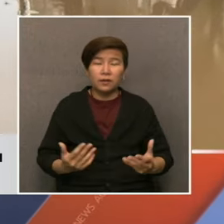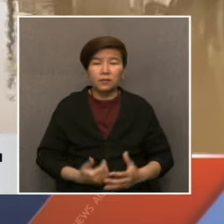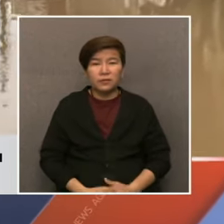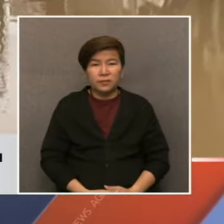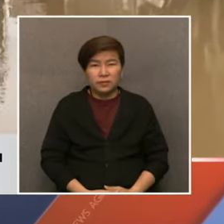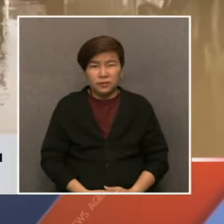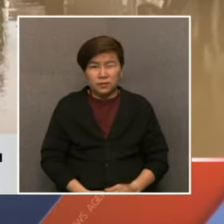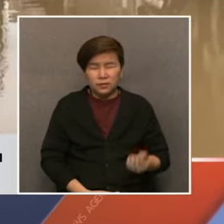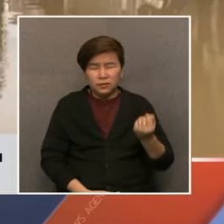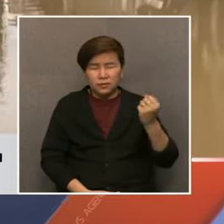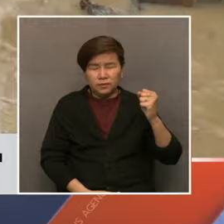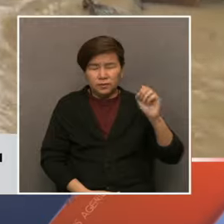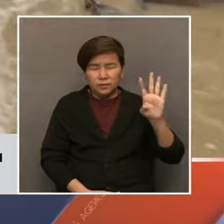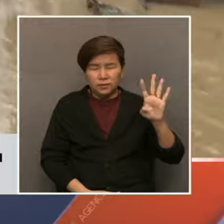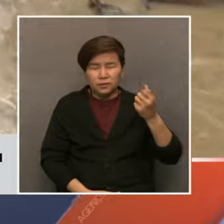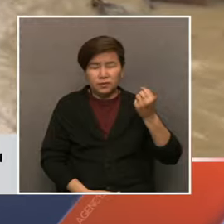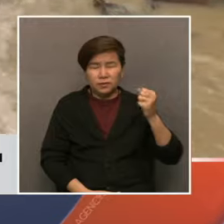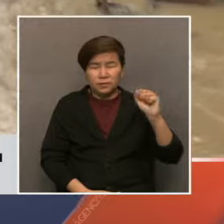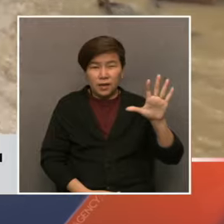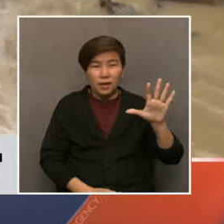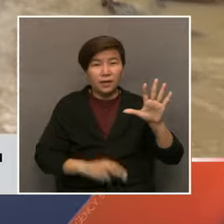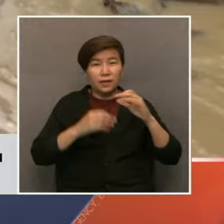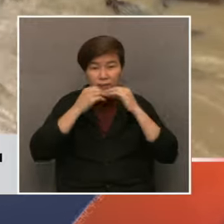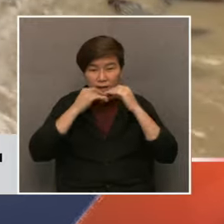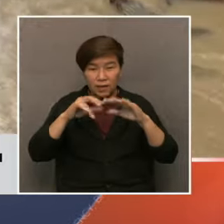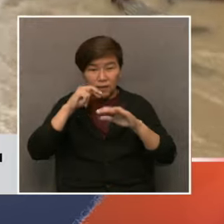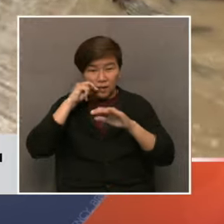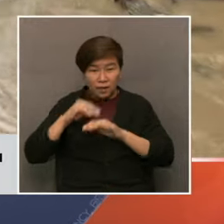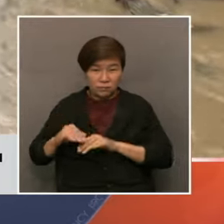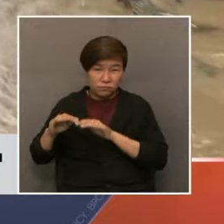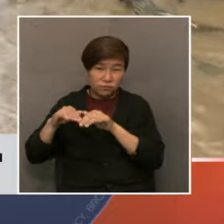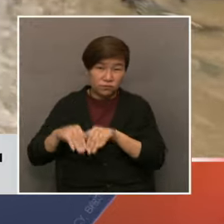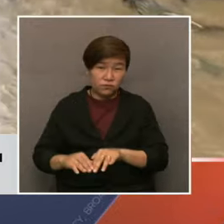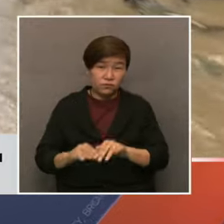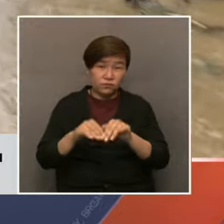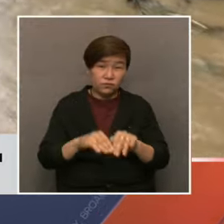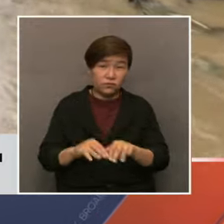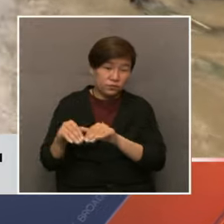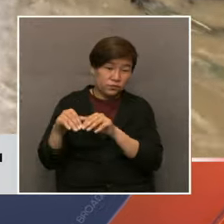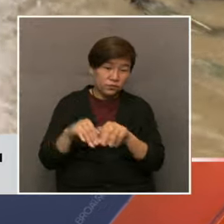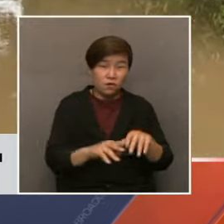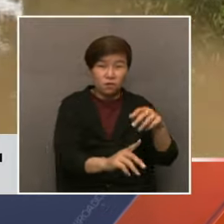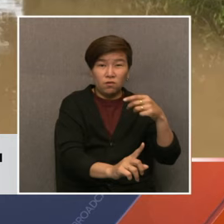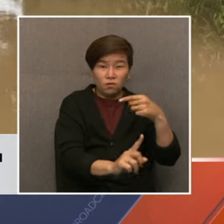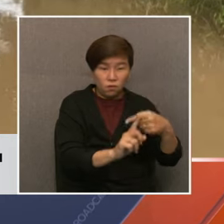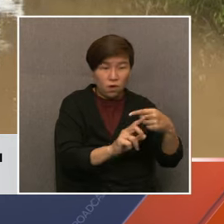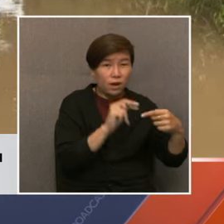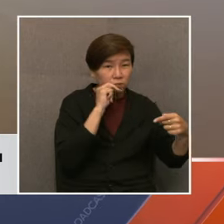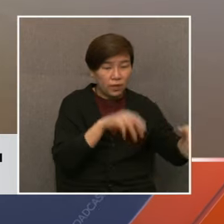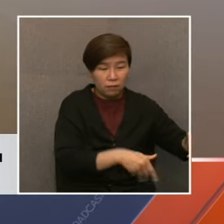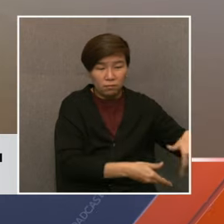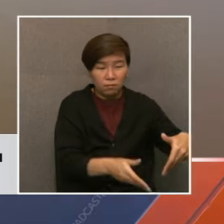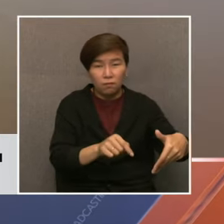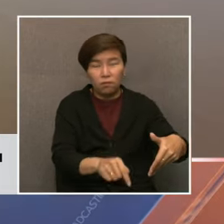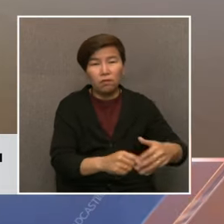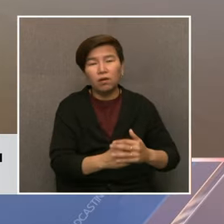วงวันที่14-15เนี่ยก็จะเริ่มหนุนสูงขึ้นนะครับที่ยังเป็นห่วงพี่น้องที่อยู่ใกล้แนวชายทะเลอย่างบ้านเราเนี่ยนะครับอย่างก